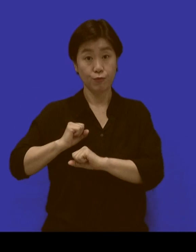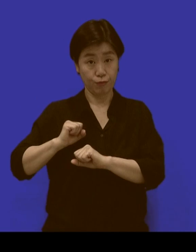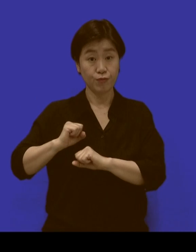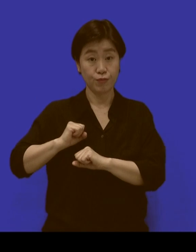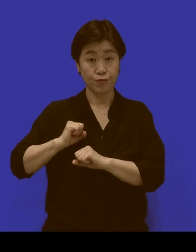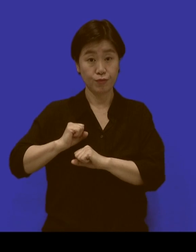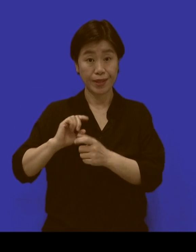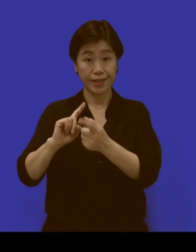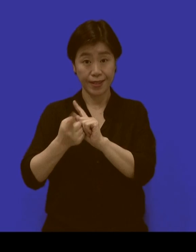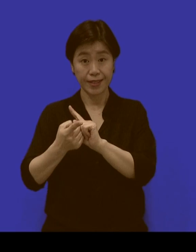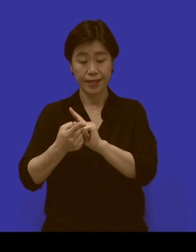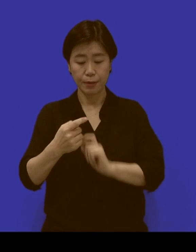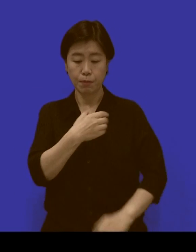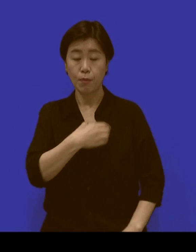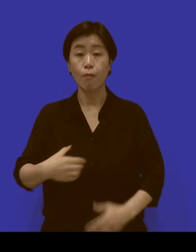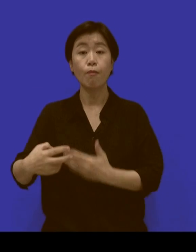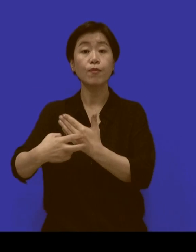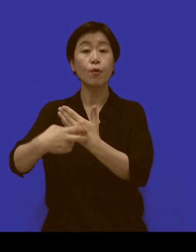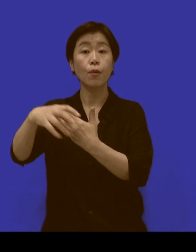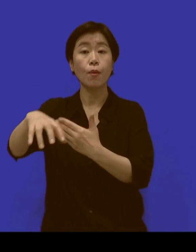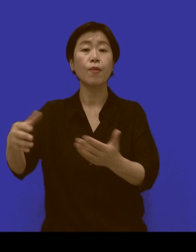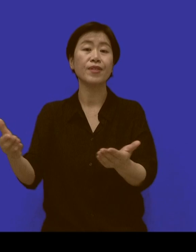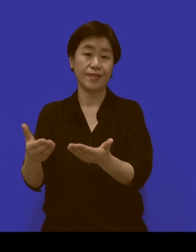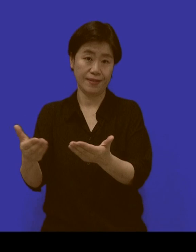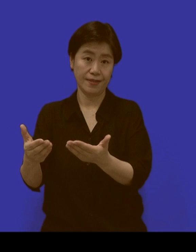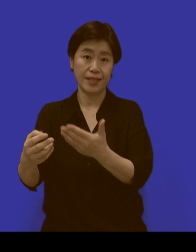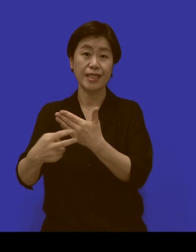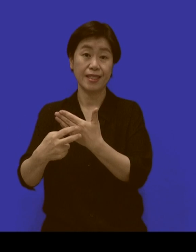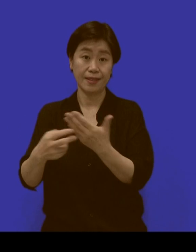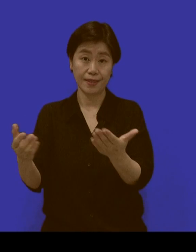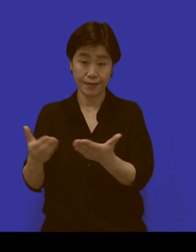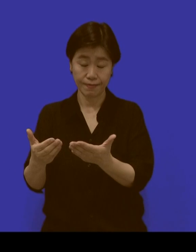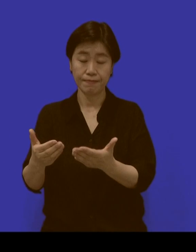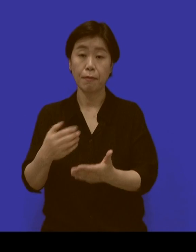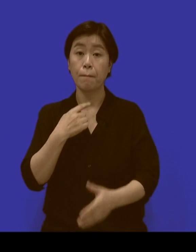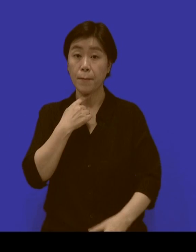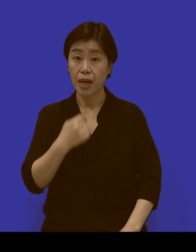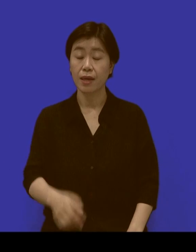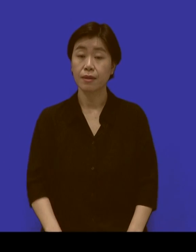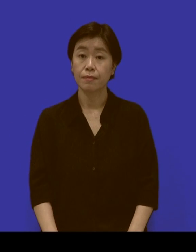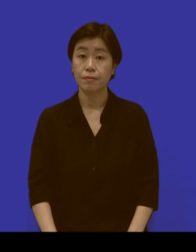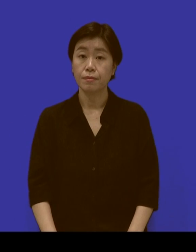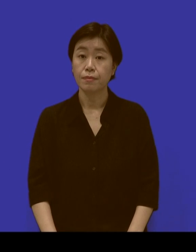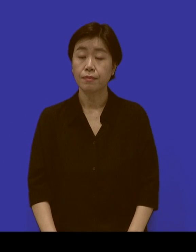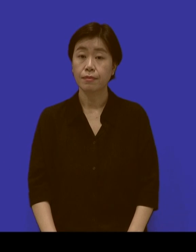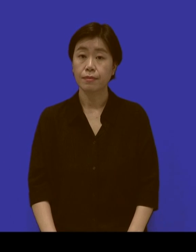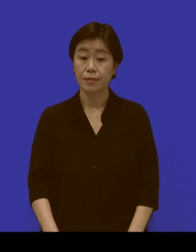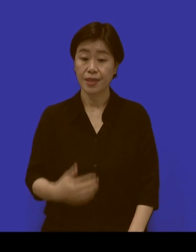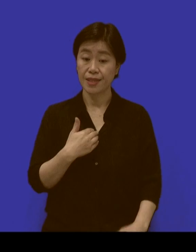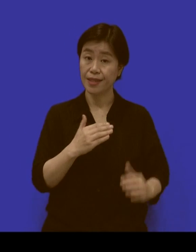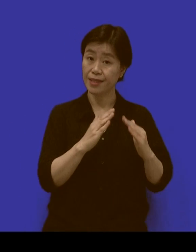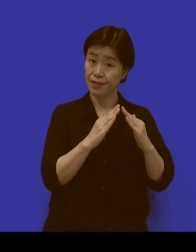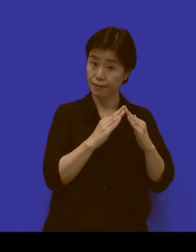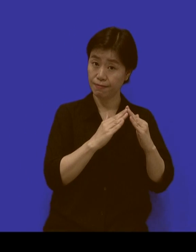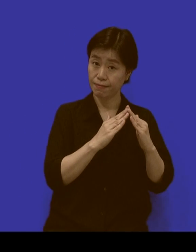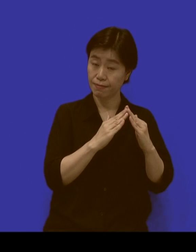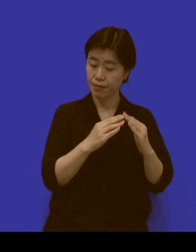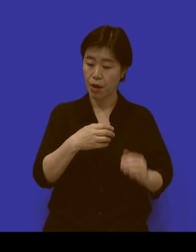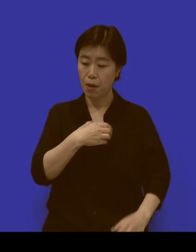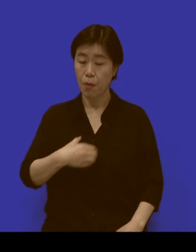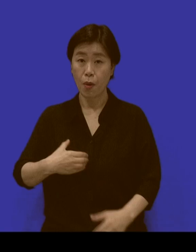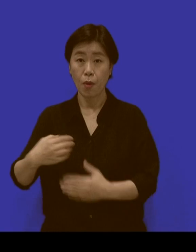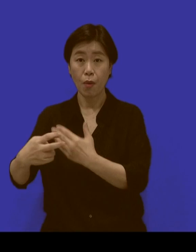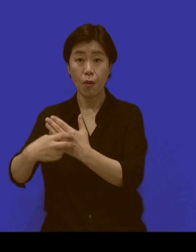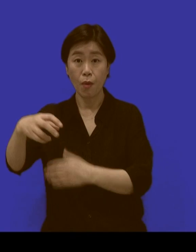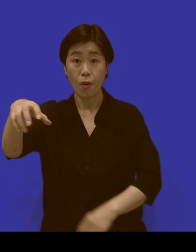과정으로 3년 동안 보건소에서 제가 일을 했거든요. 그래서 그때 제가 살던 곳에서 그